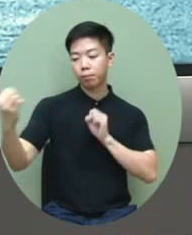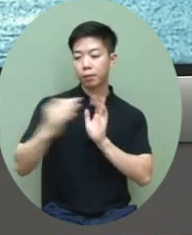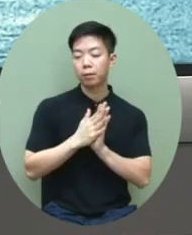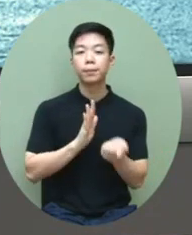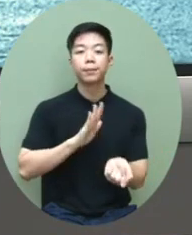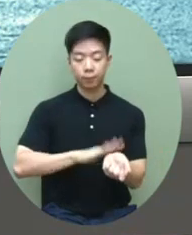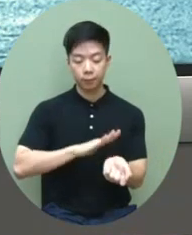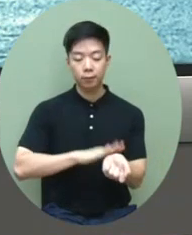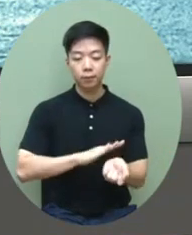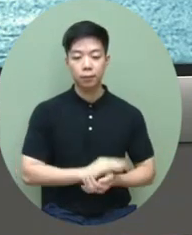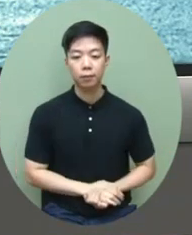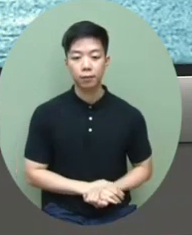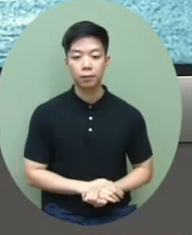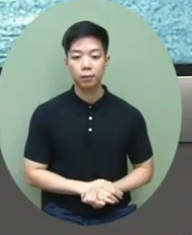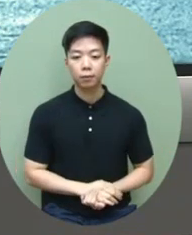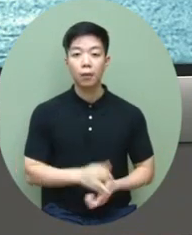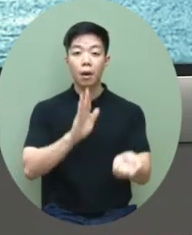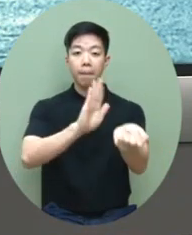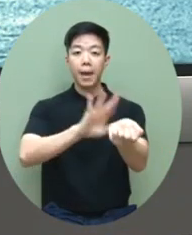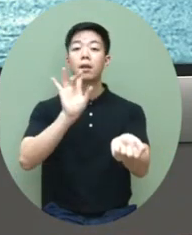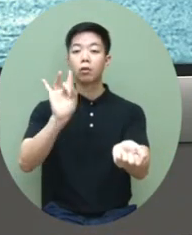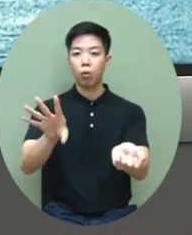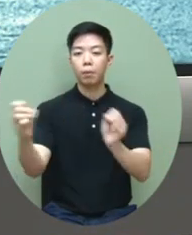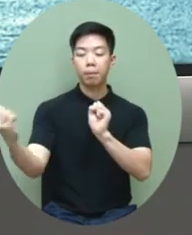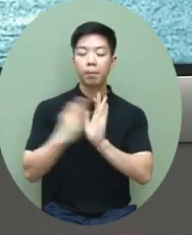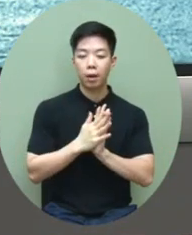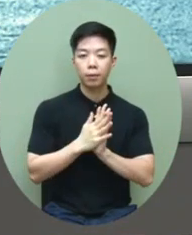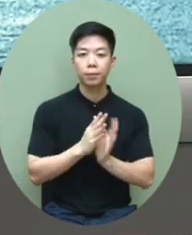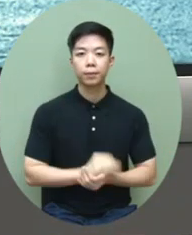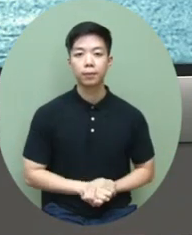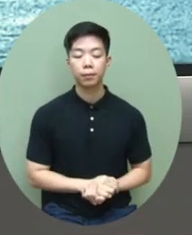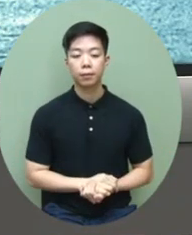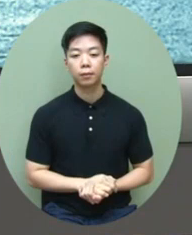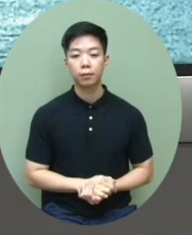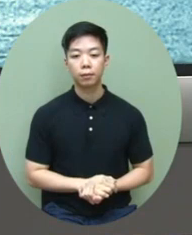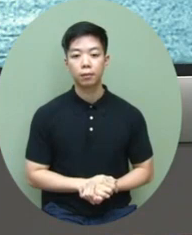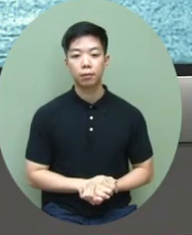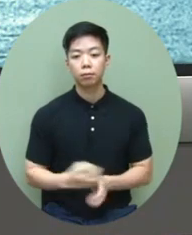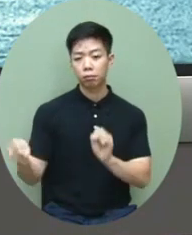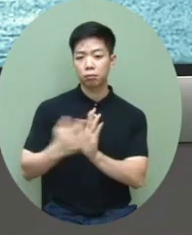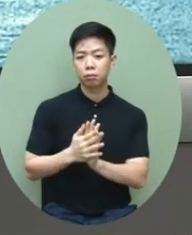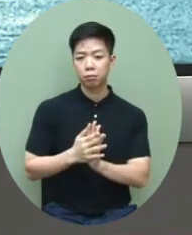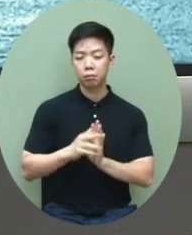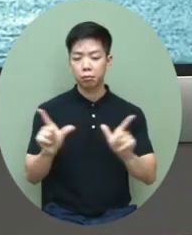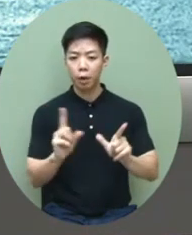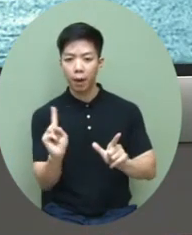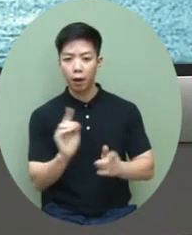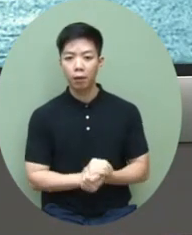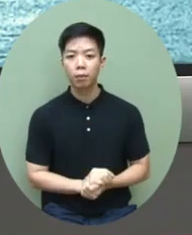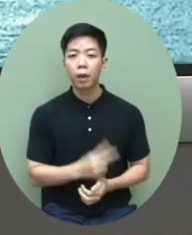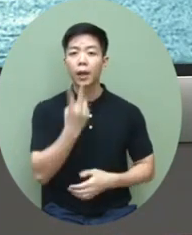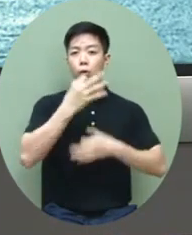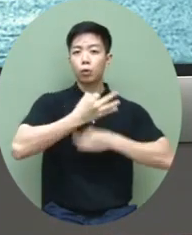來的，通常是由病毒感染所誘發，感染的時候就會引致氣管內腫